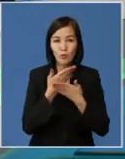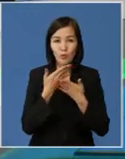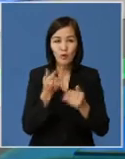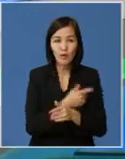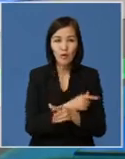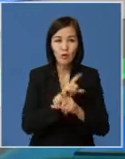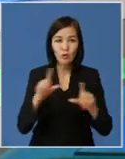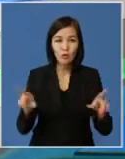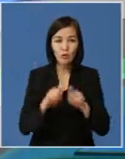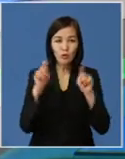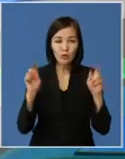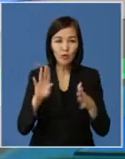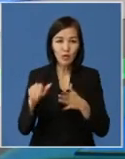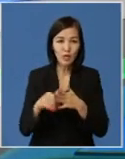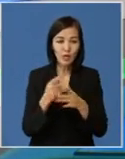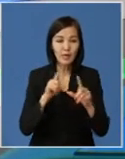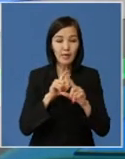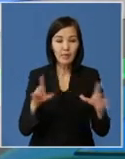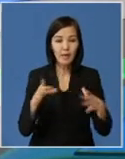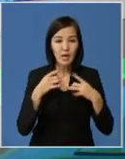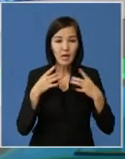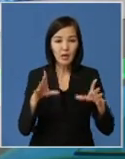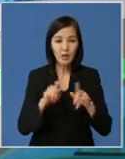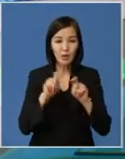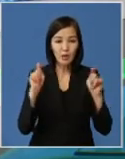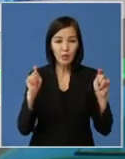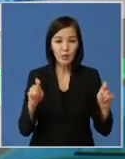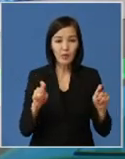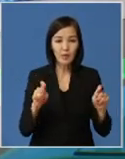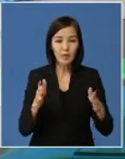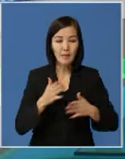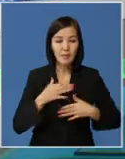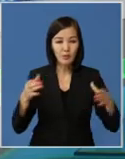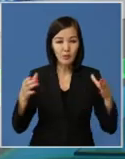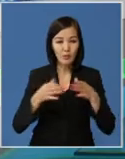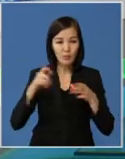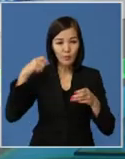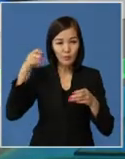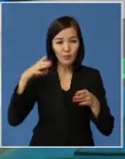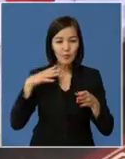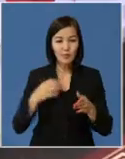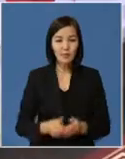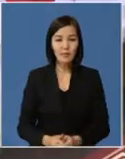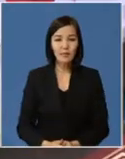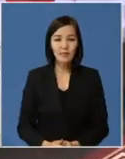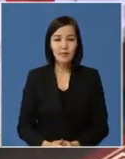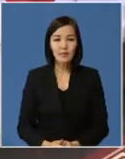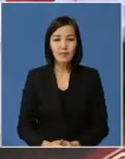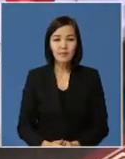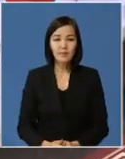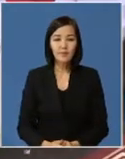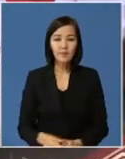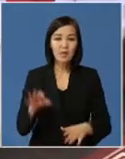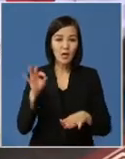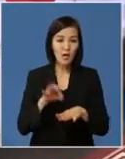акушерлік пункт ашылды. Су жаңа ғимараттың салтанатты лента қию рәсіміне тілшімізде барып қайтты. Қай жерің